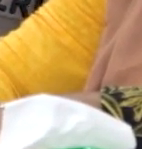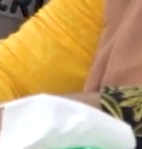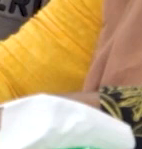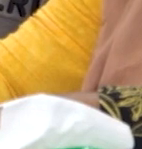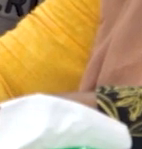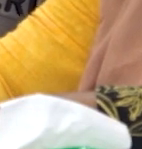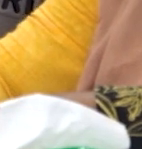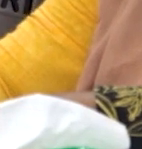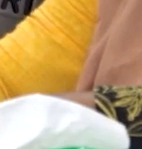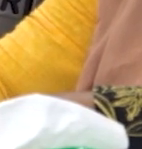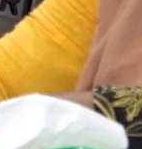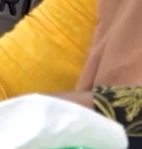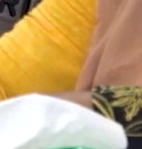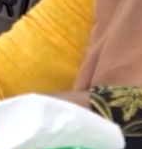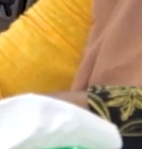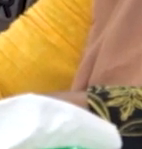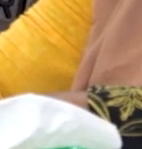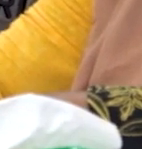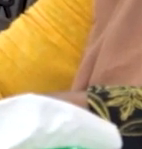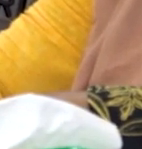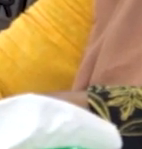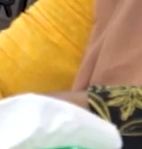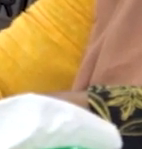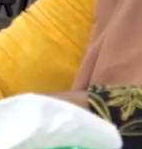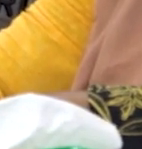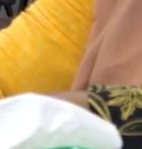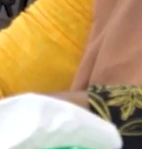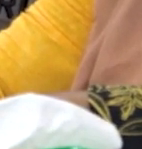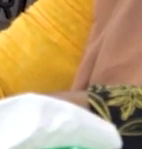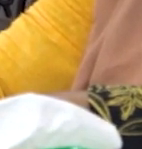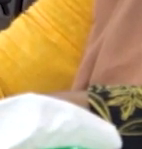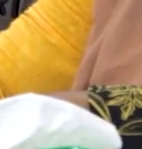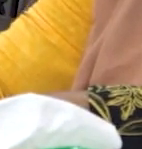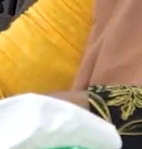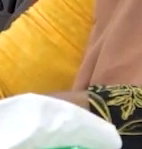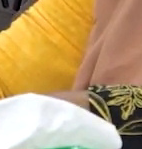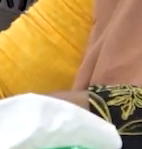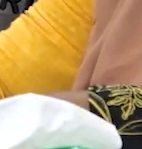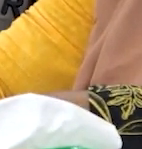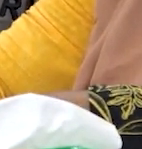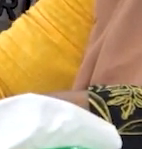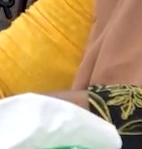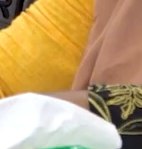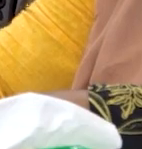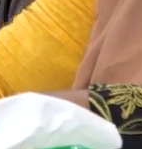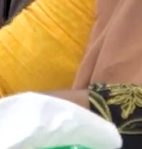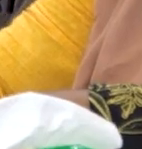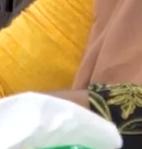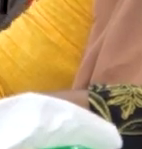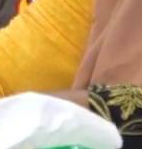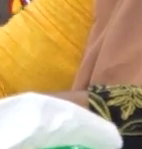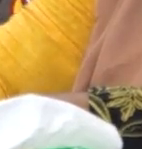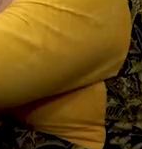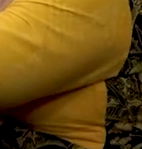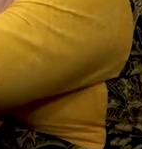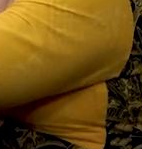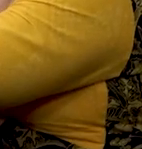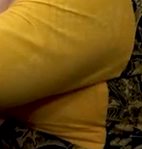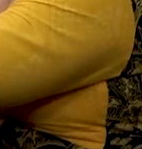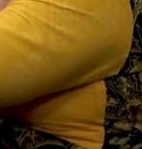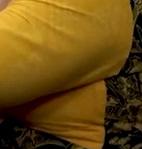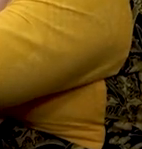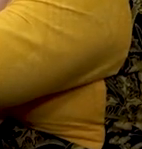saya ke Binmas terus kemudian masuk ke sekarang dibipro Pak di Propam Polda DIY iye